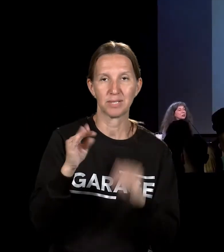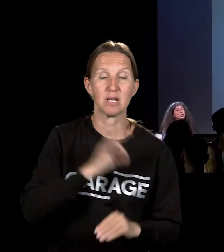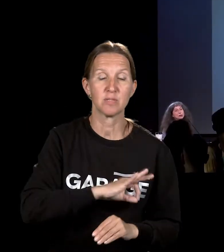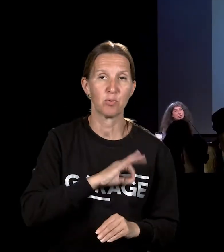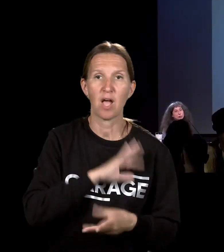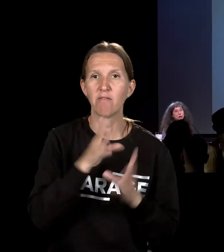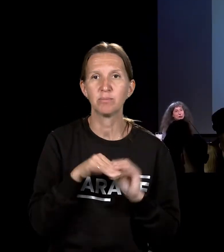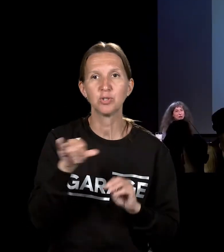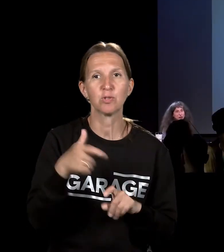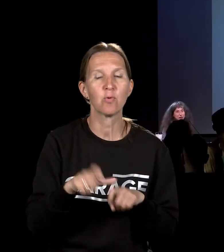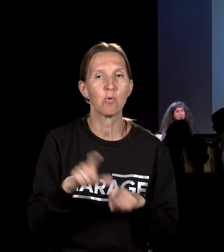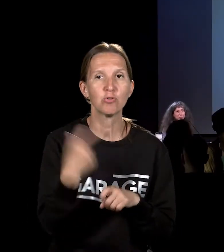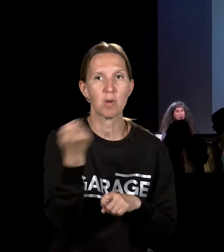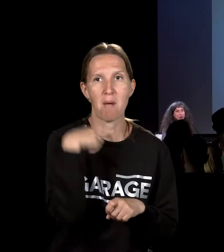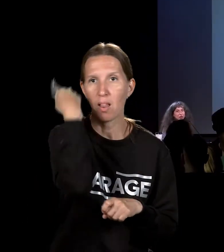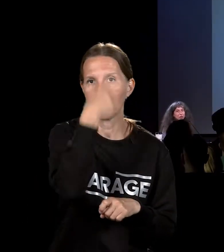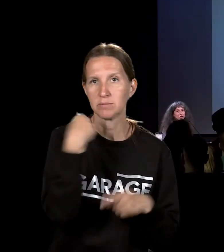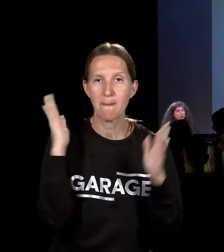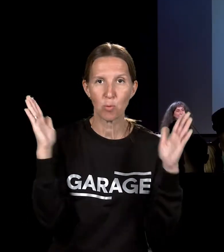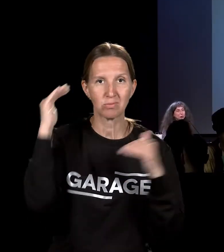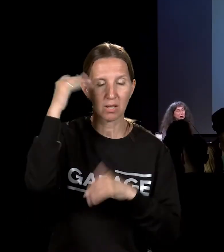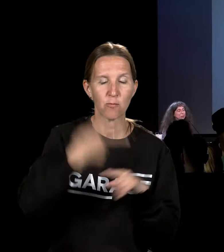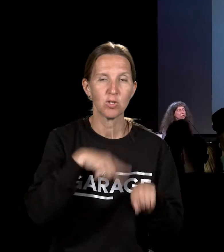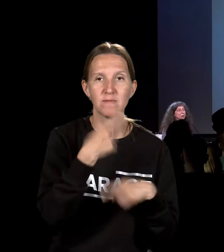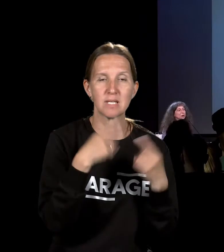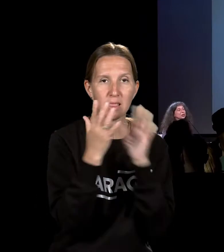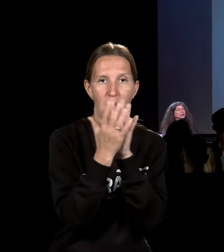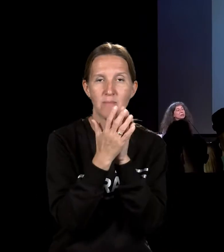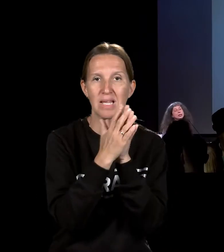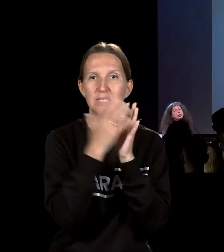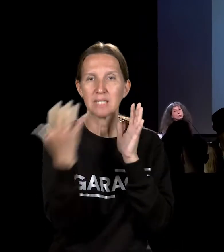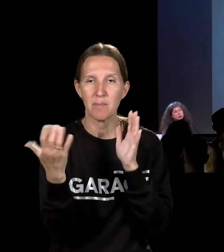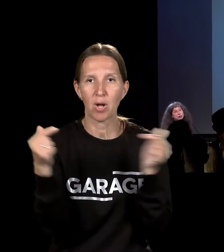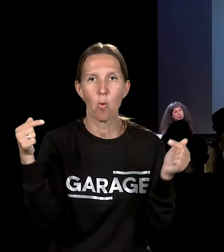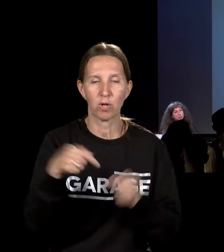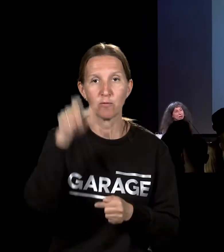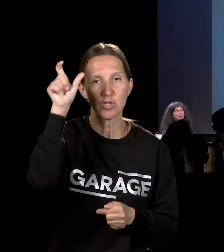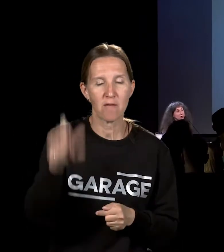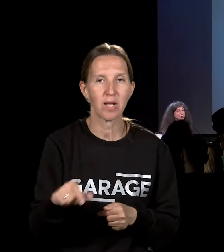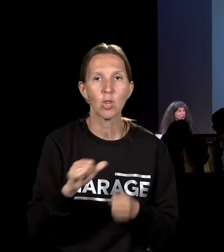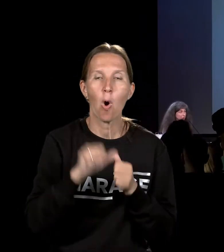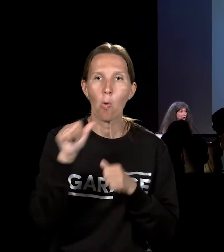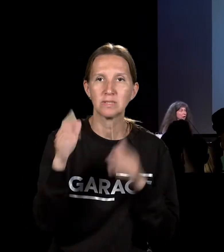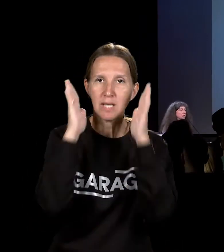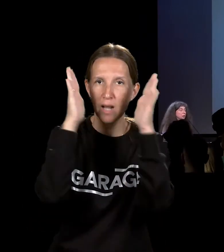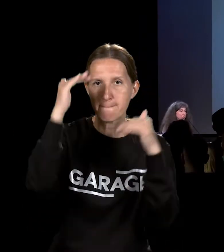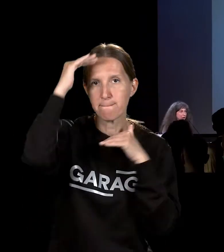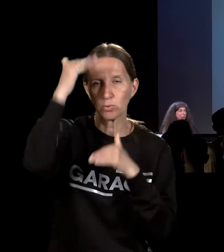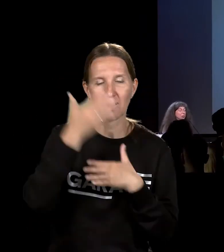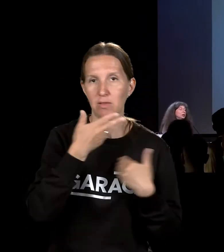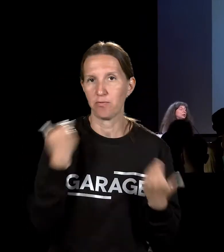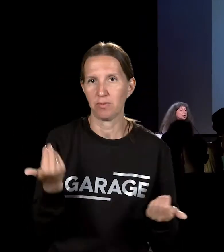мало портретов. Это всегда слепок с конкретного человека, но слепок очень редко является портретом. И всё-таки